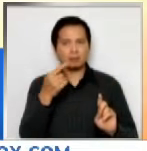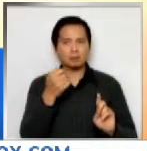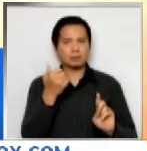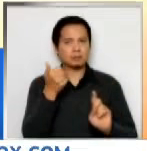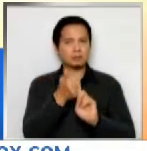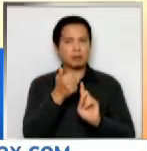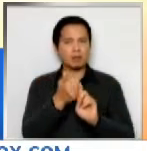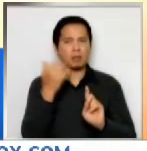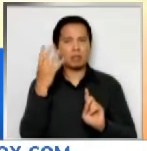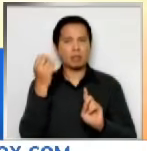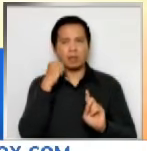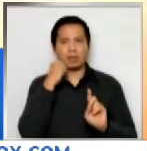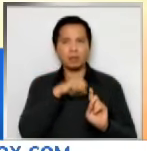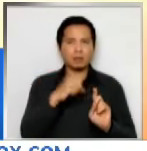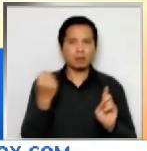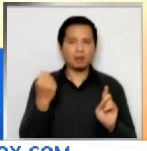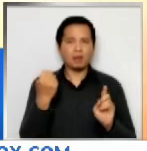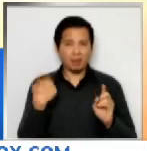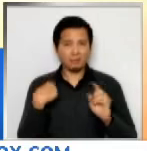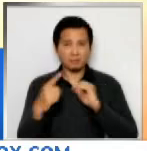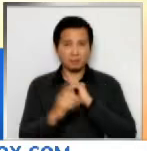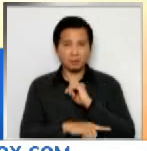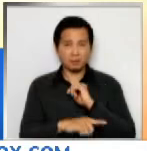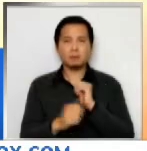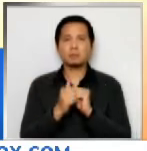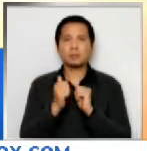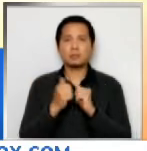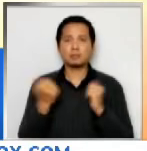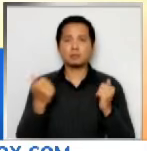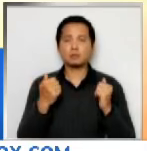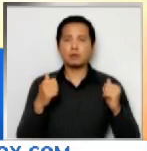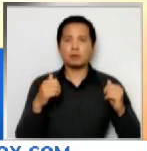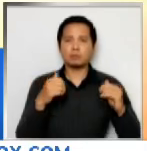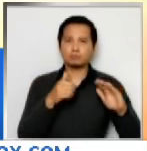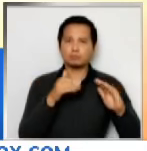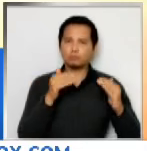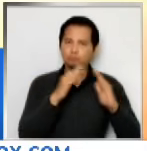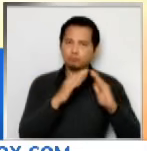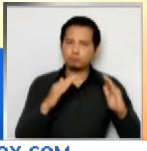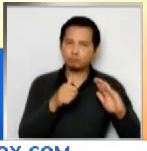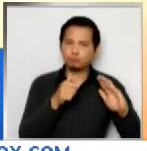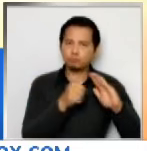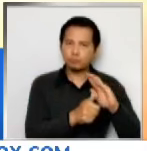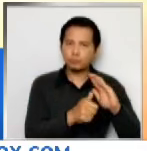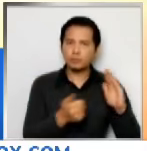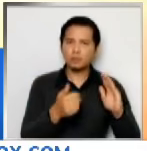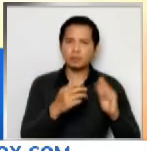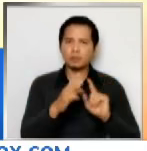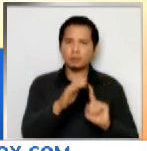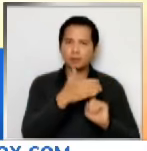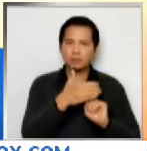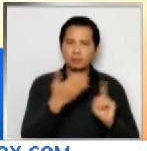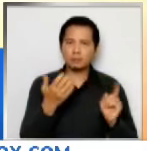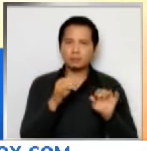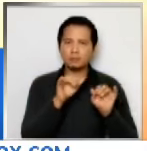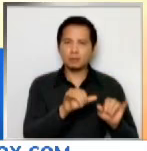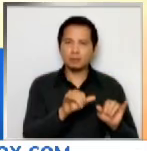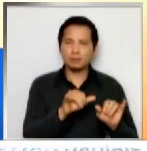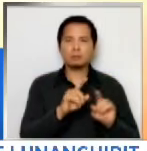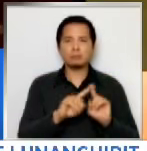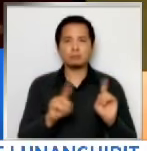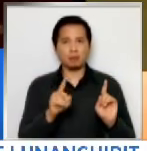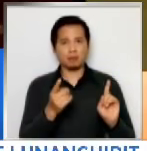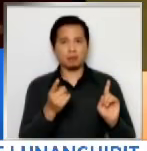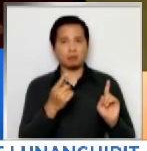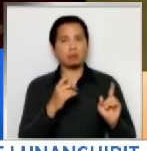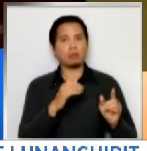ito nga na dapat ay may quarantine to keep people safe, to keep them indoors. Sinabi nga natin na ikamamatay pala ang paghuli dahil